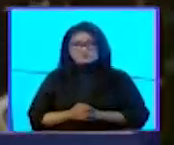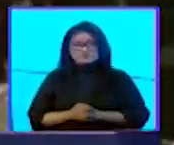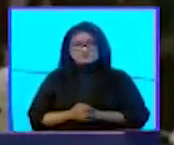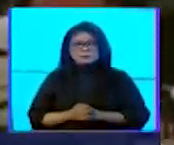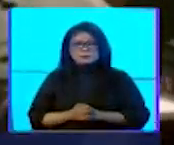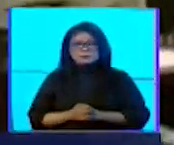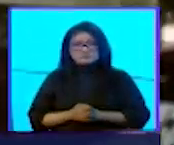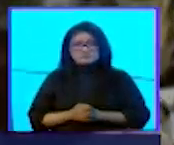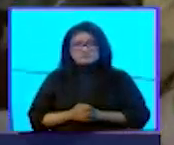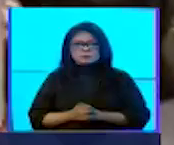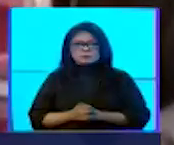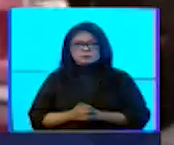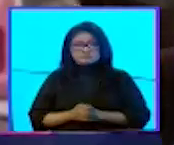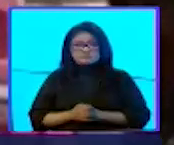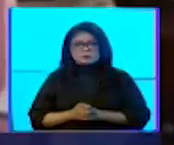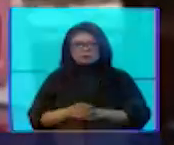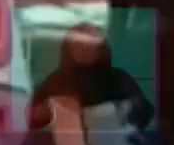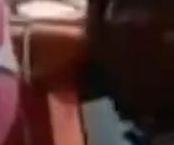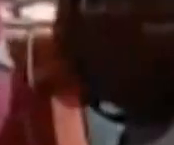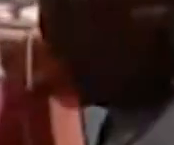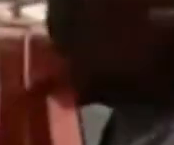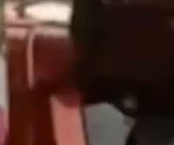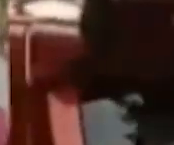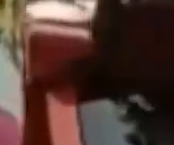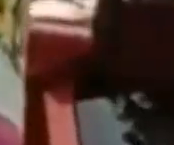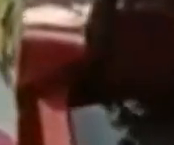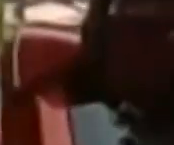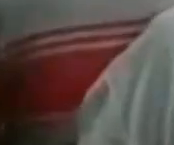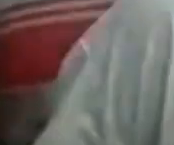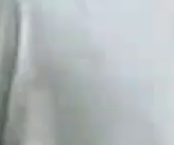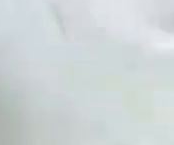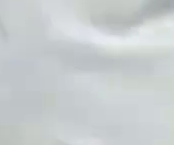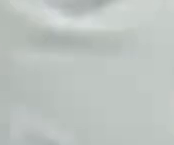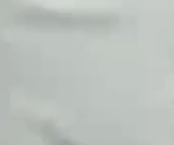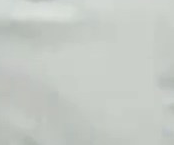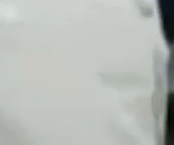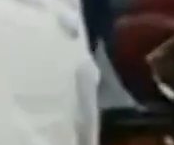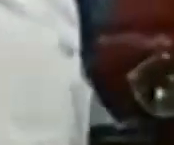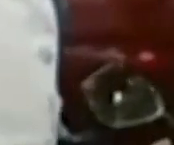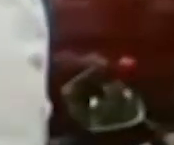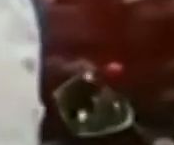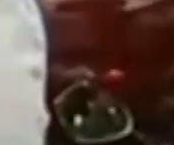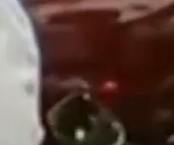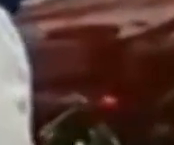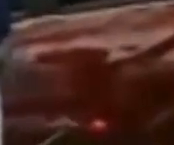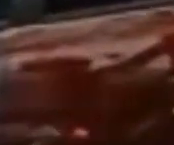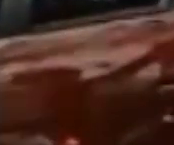Rekaman video seorang pengendara sepeda motor menggunakan helm berbentuk penanak nasi atau rice cooker ramai dibicarakan netizen.